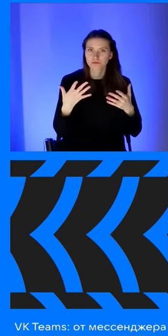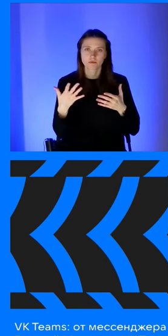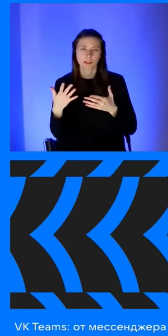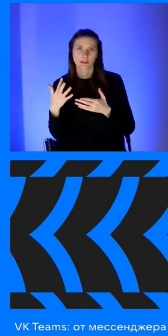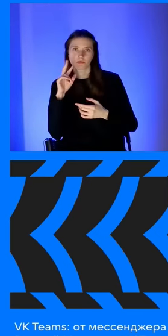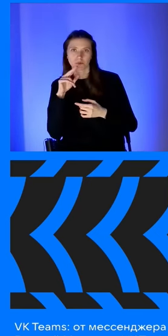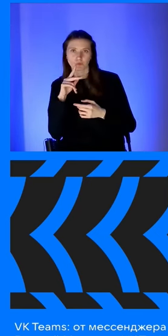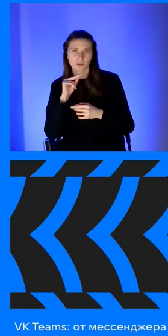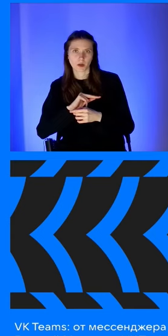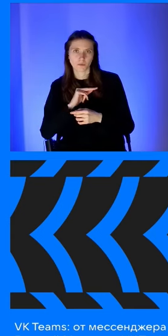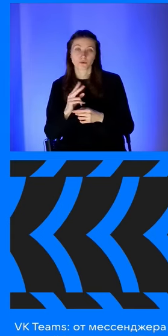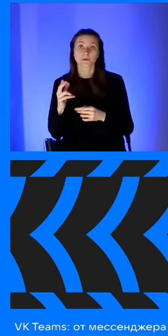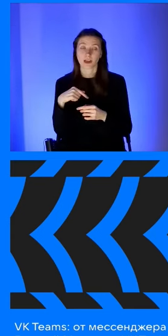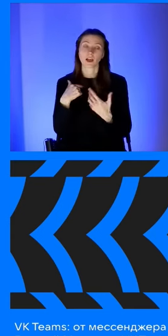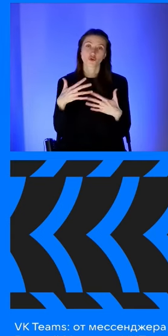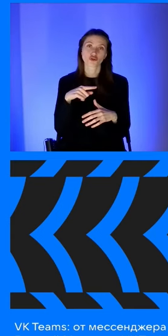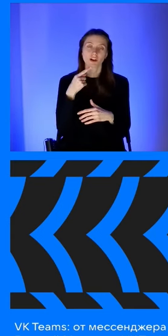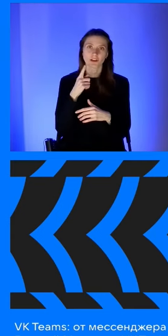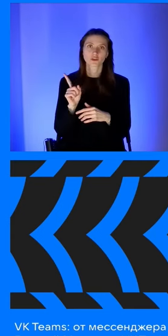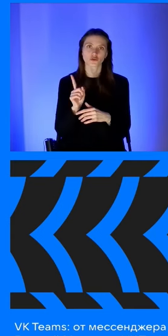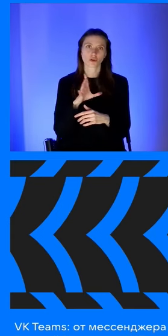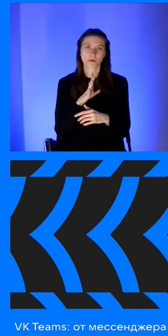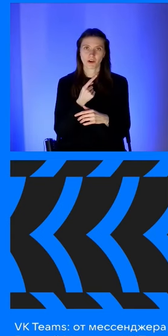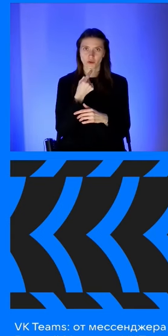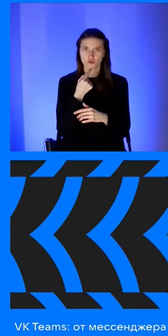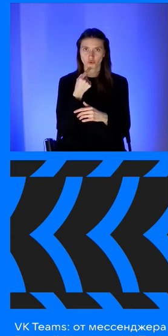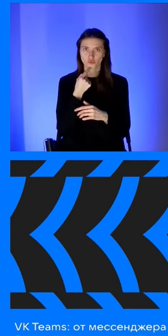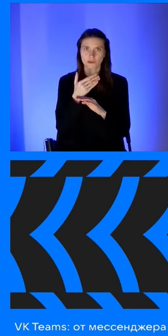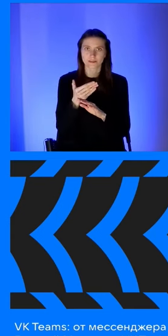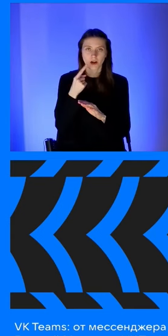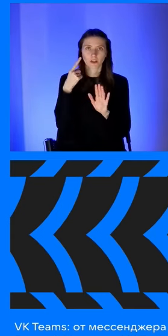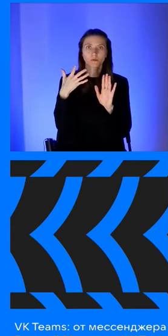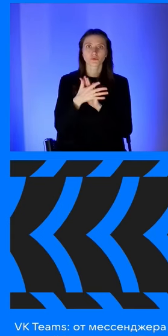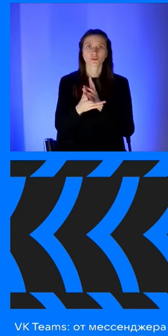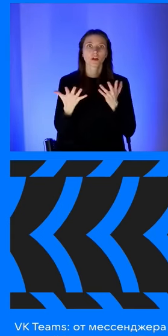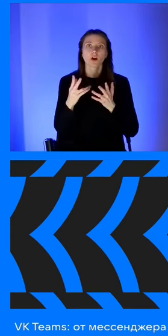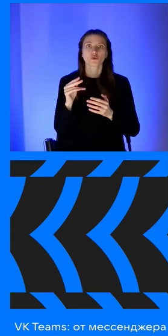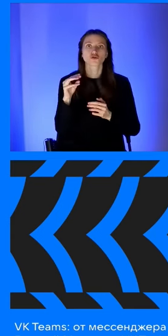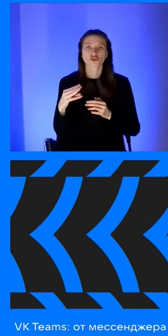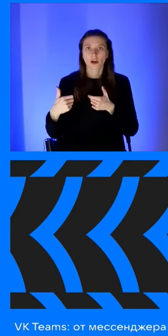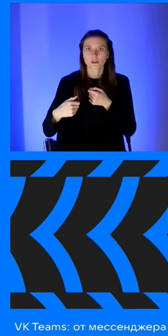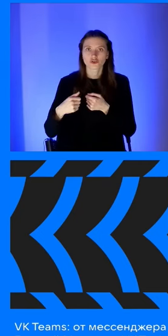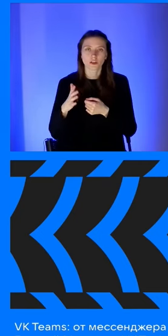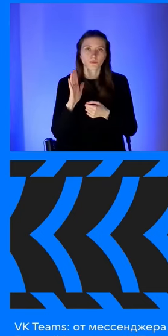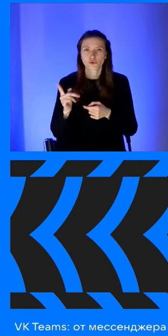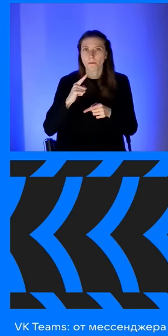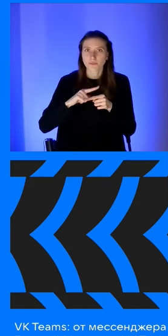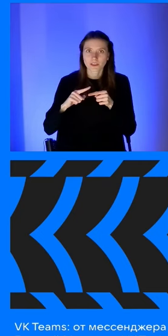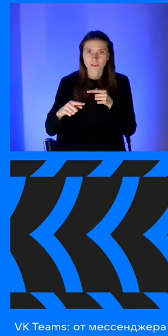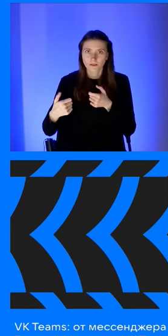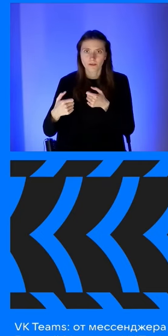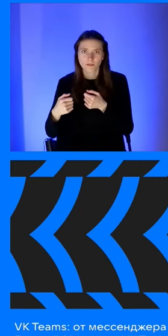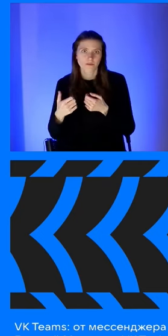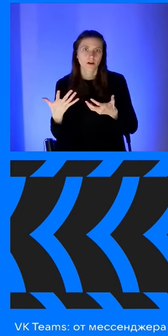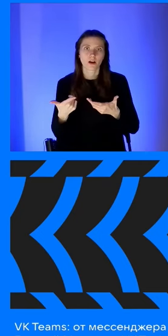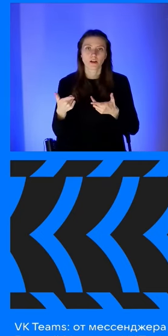заранее понять, какой там, условно, разбили на чаты, да, ну как мы заранее поймем, какой чат будет там горячим, где будут там десятки тысяч человек, а где